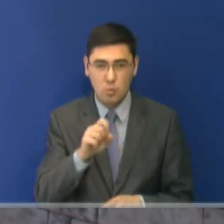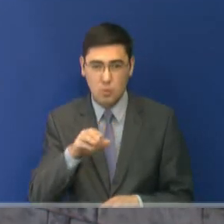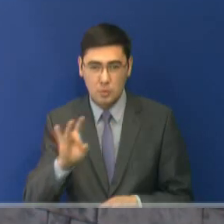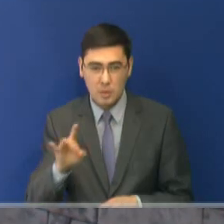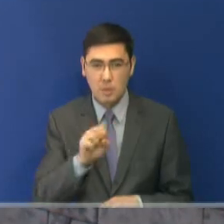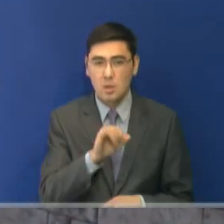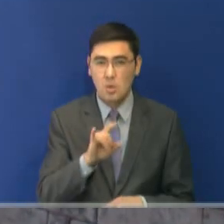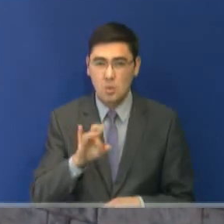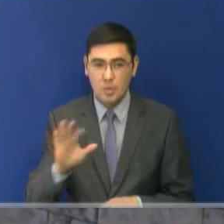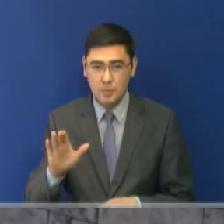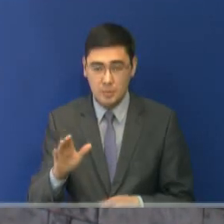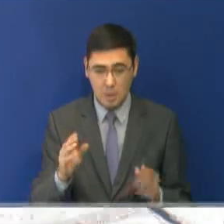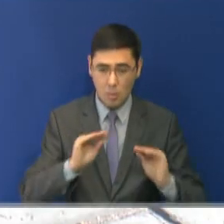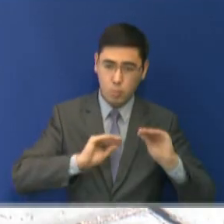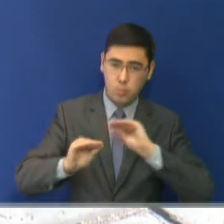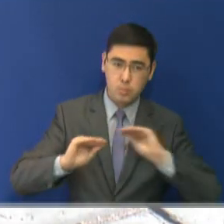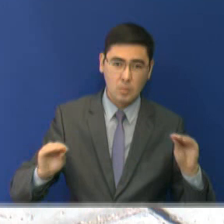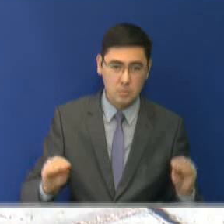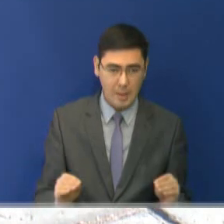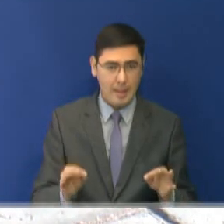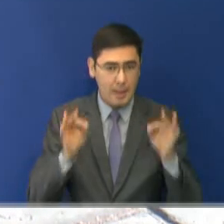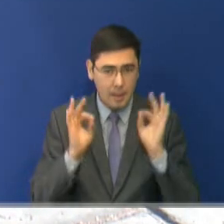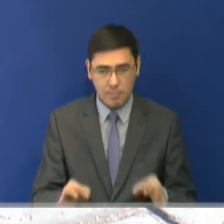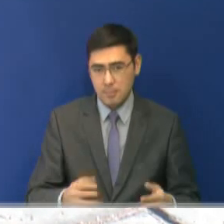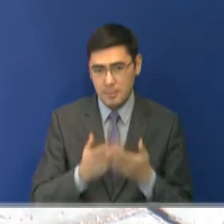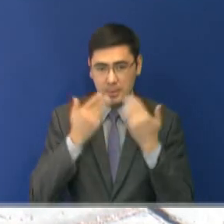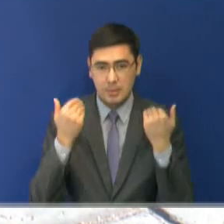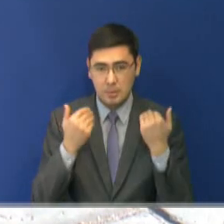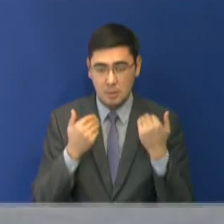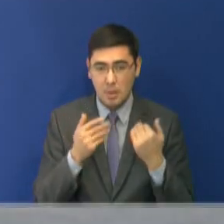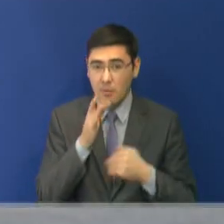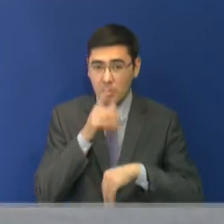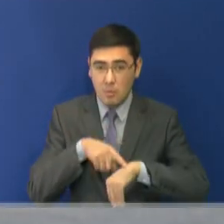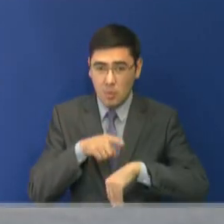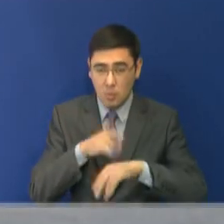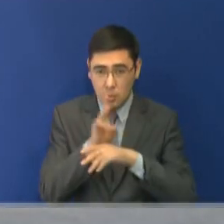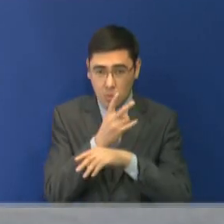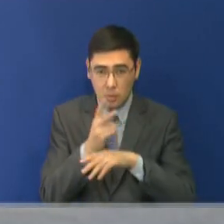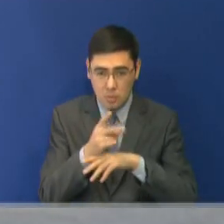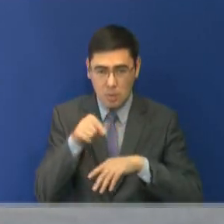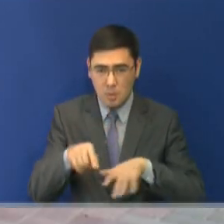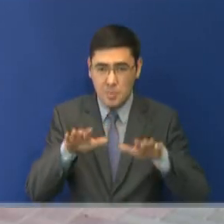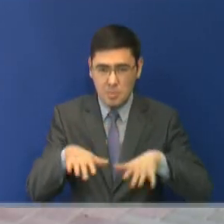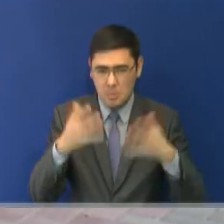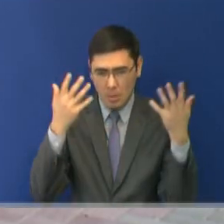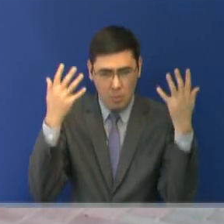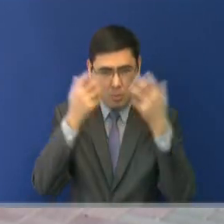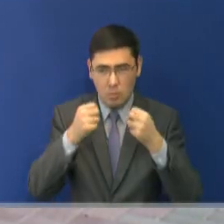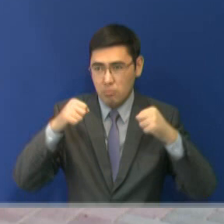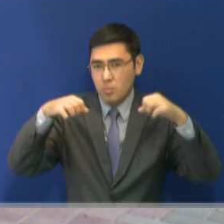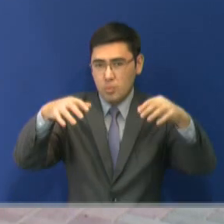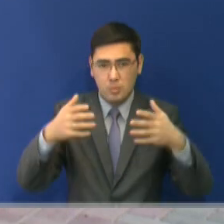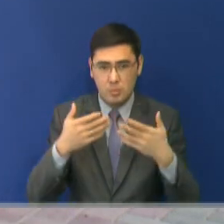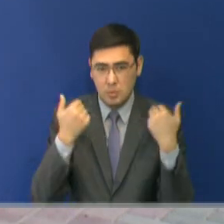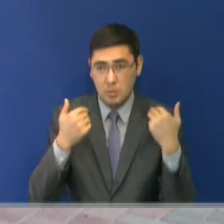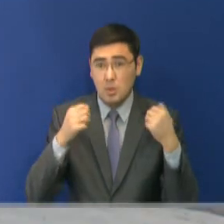критики. Работы по благоустройству не выполняются на должном уровне. В темное время суток площадь и вовсе не освещается. Установленные